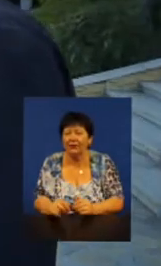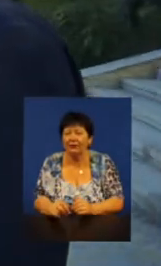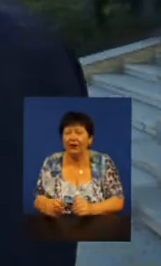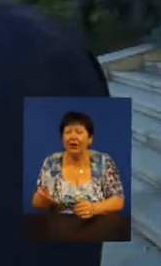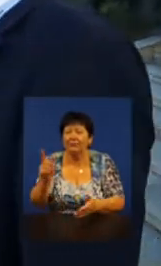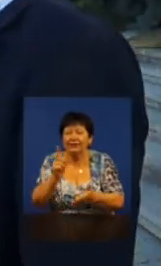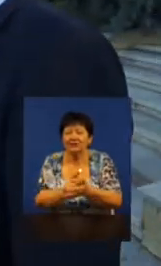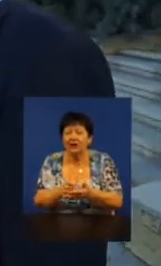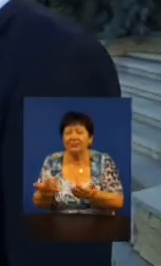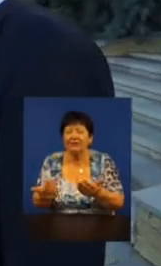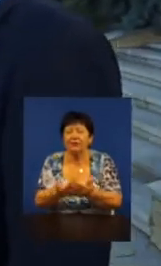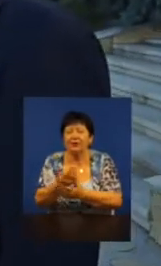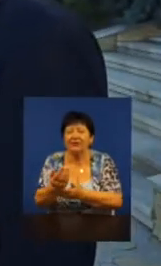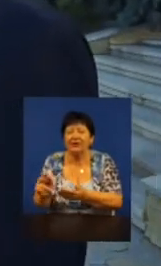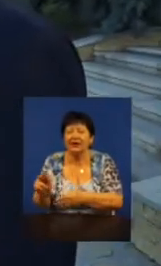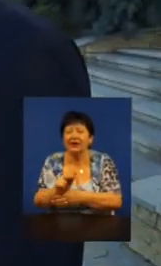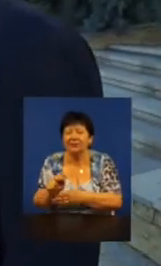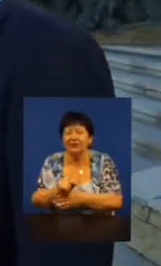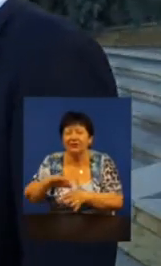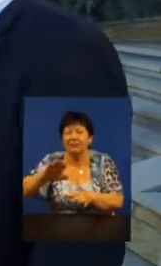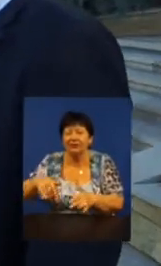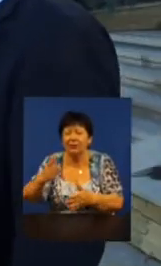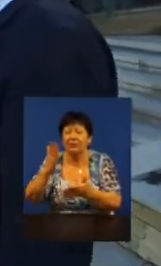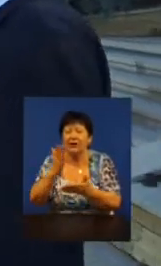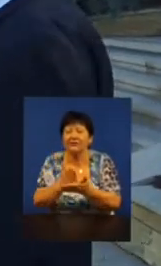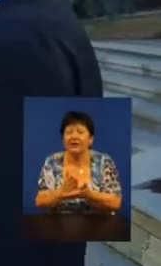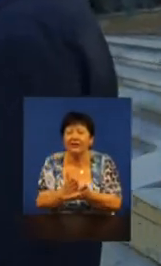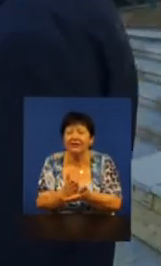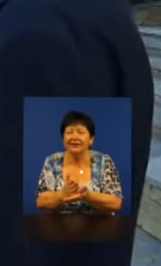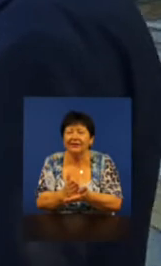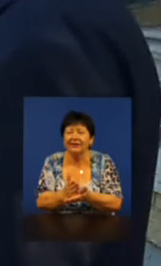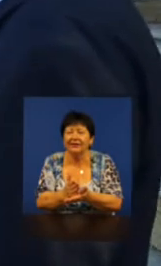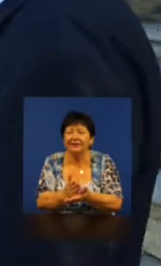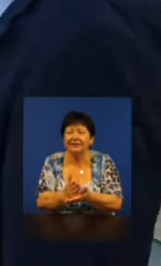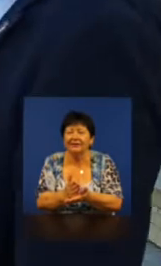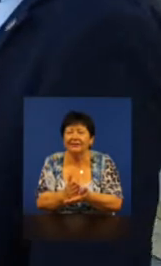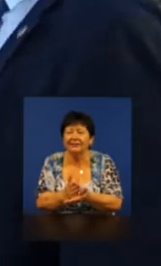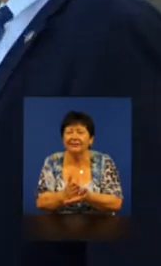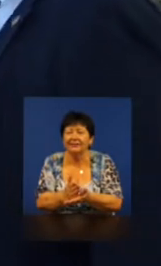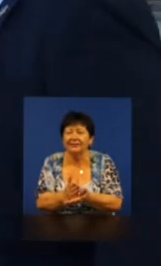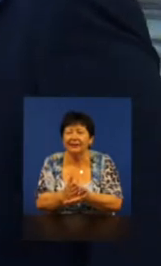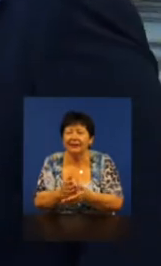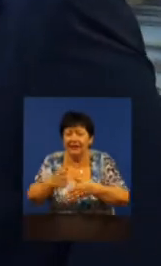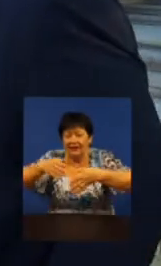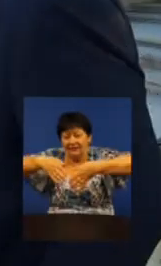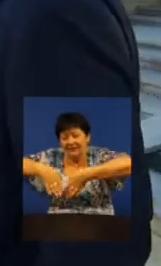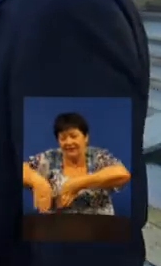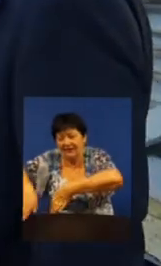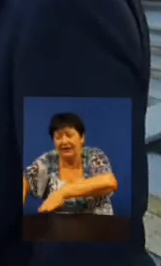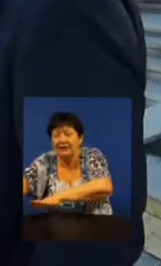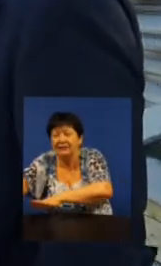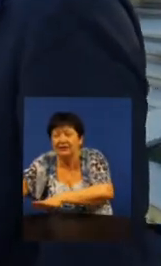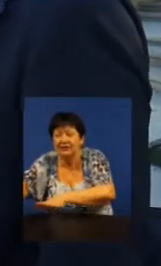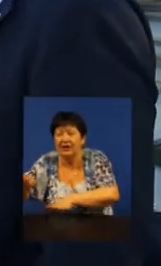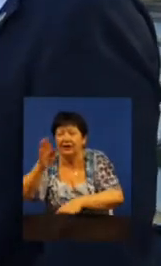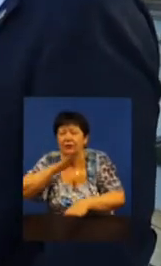сделать заново. Потом у нас есть ручей, ну мы говорим рыпа, и очень